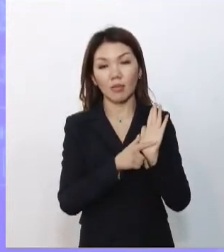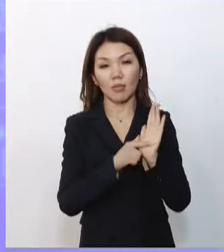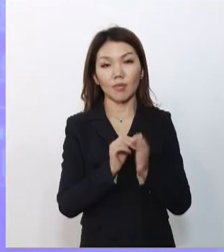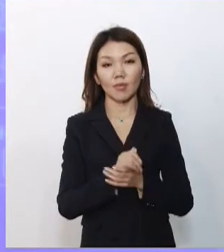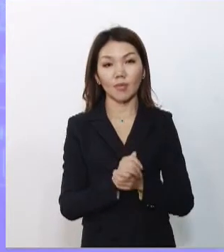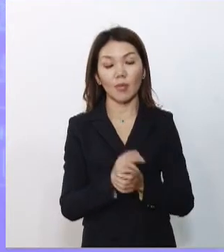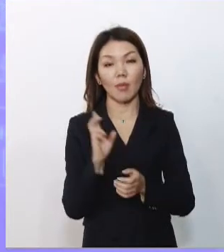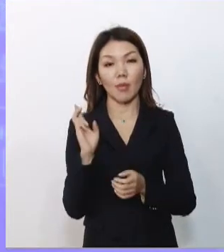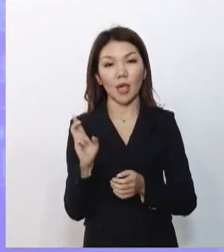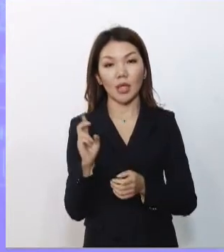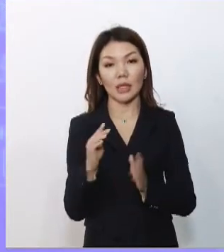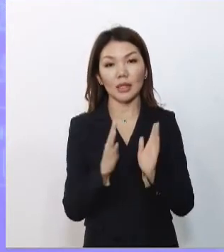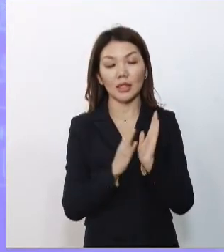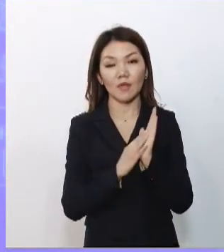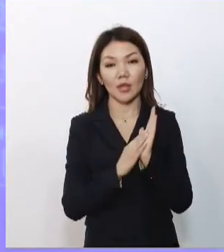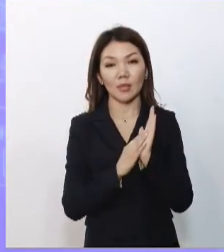7. Б.